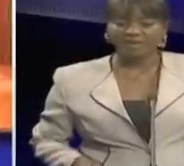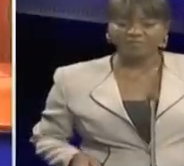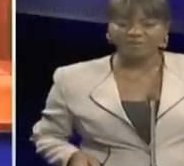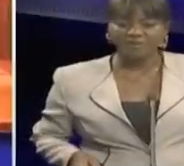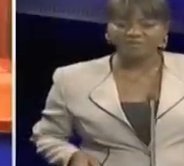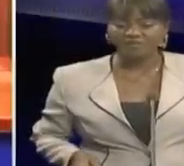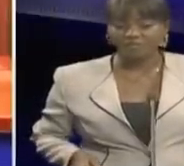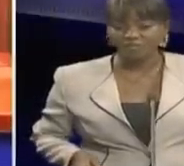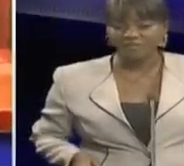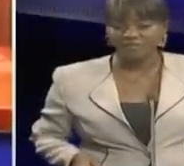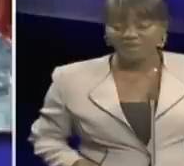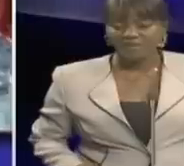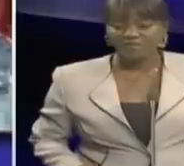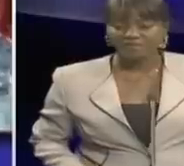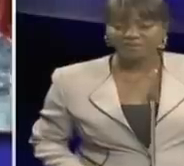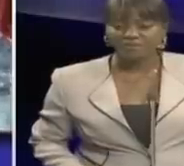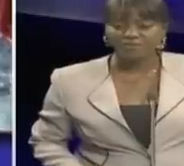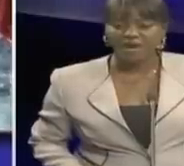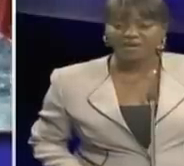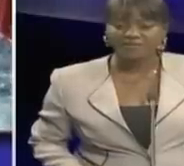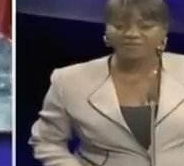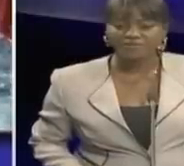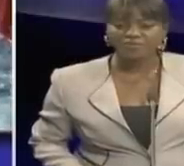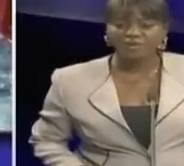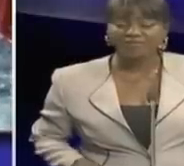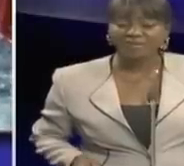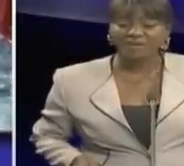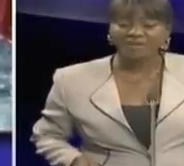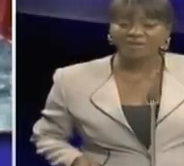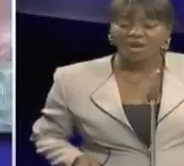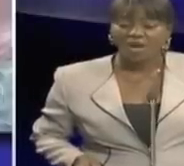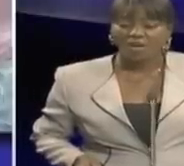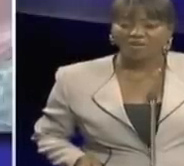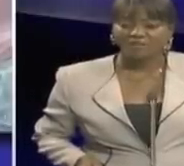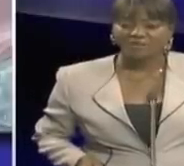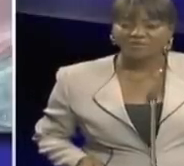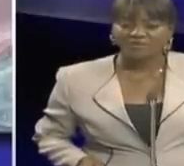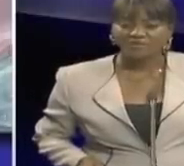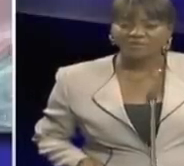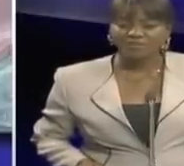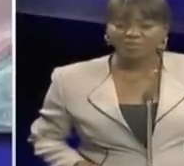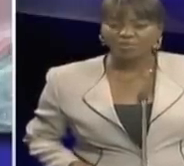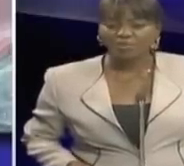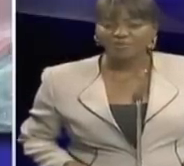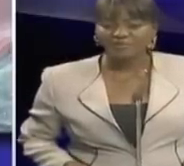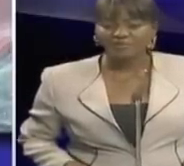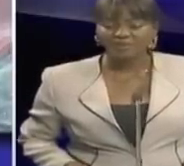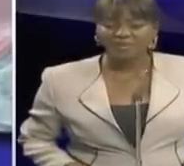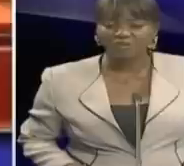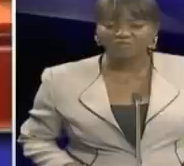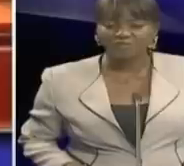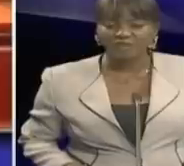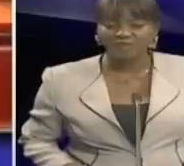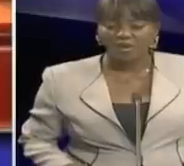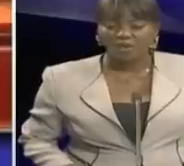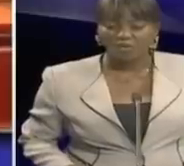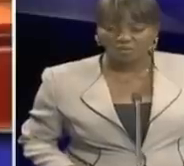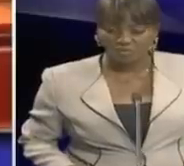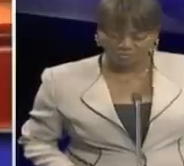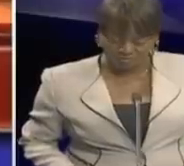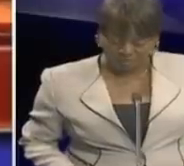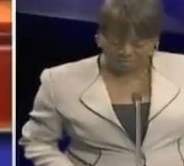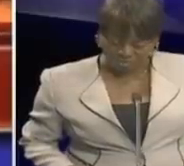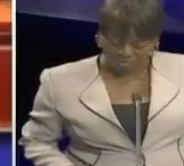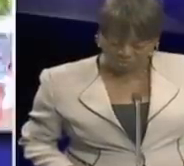la République ce vendredi. Ils ont été reçus à la cité de l'Union africaine. L'occasion était aussi pour eux d'exprimer leur soutien au